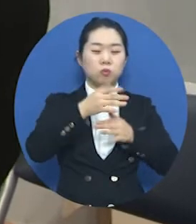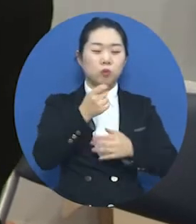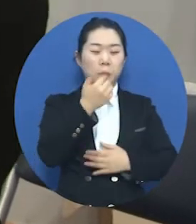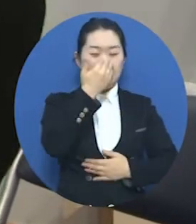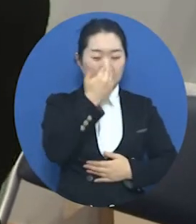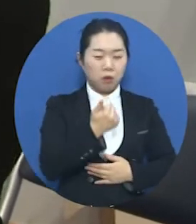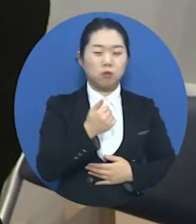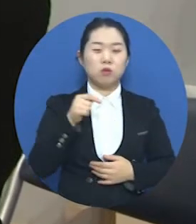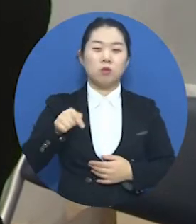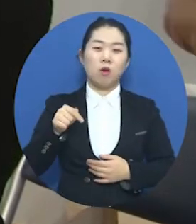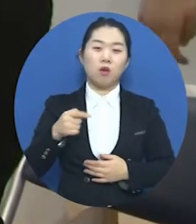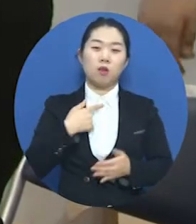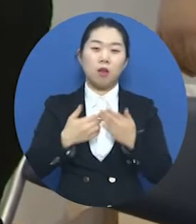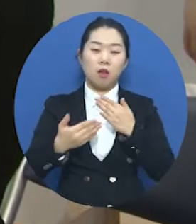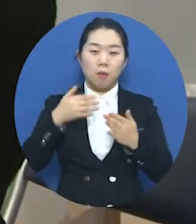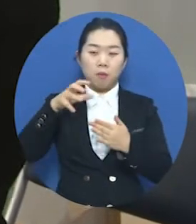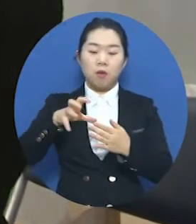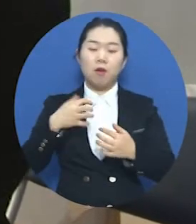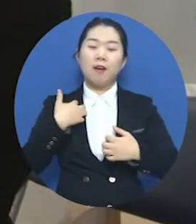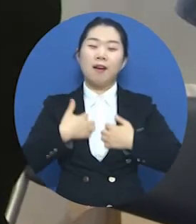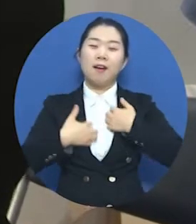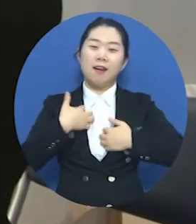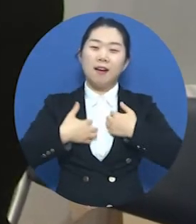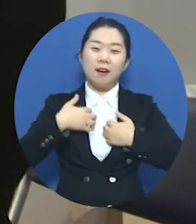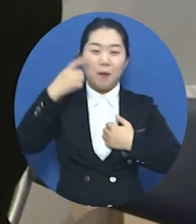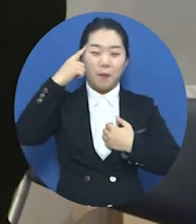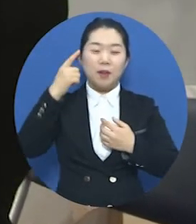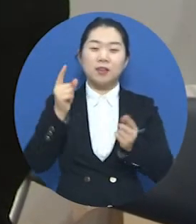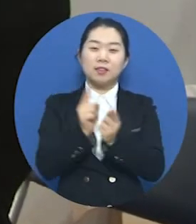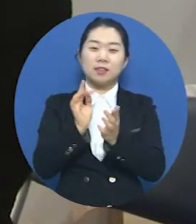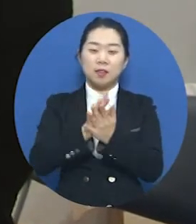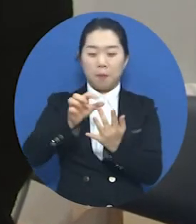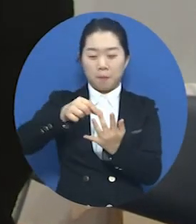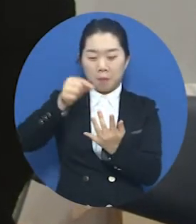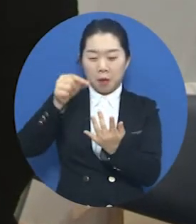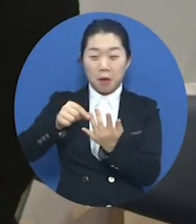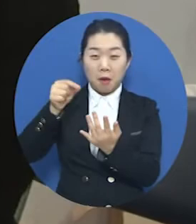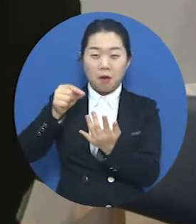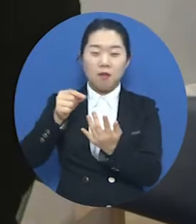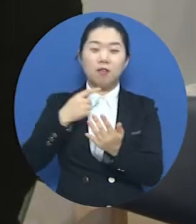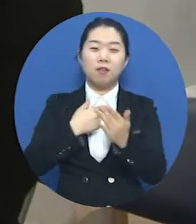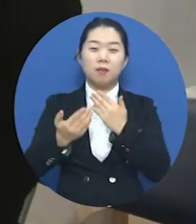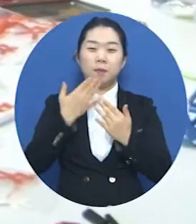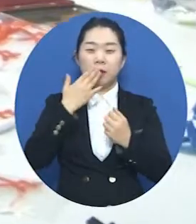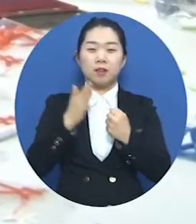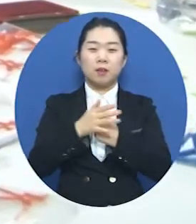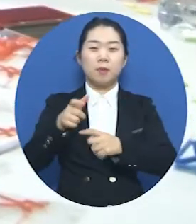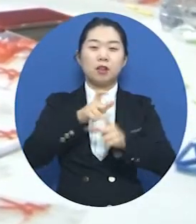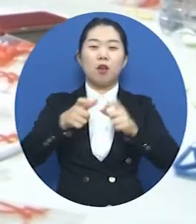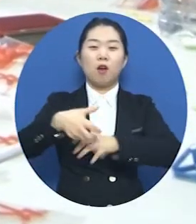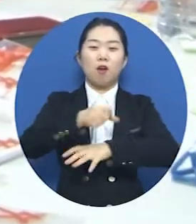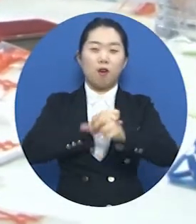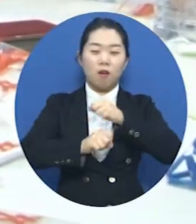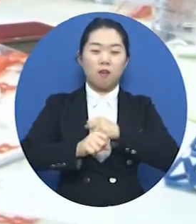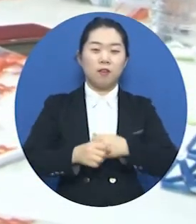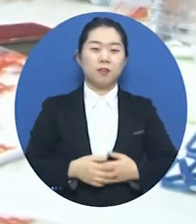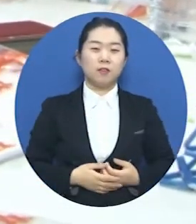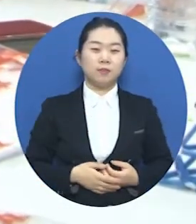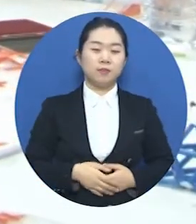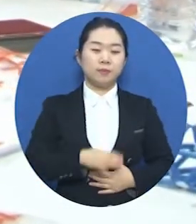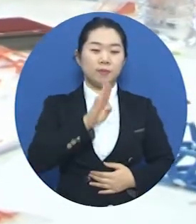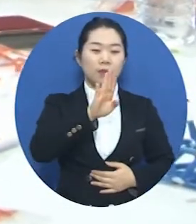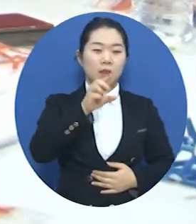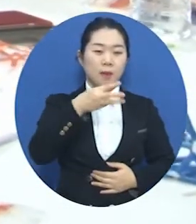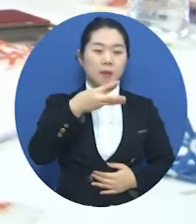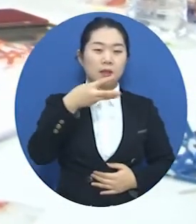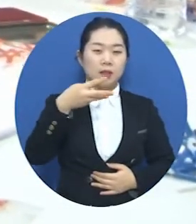흥미롭게 자신이 원하는 걸 선택해서 하니까 좀 더 적극적으로 활동을 해요. 빨대와 수수깡, 색종이가